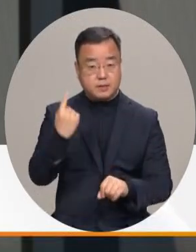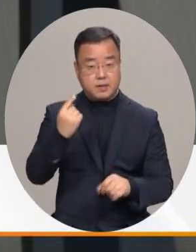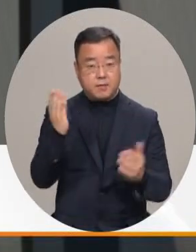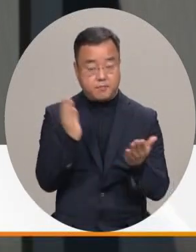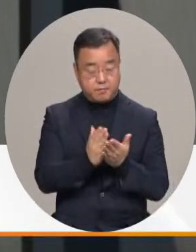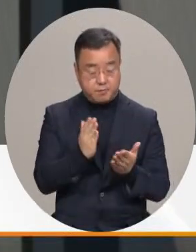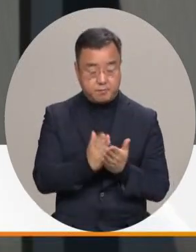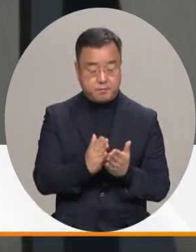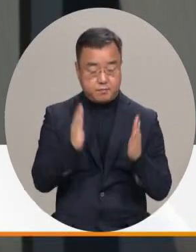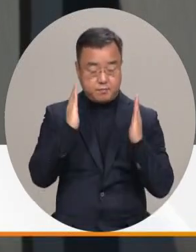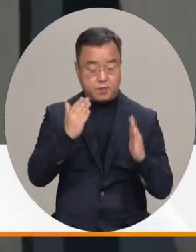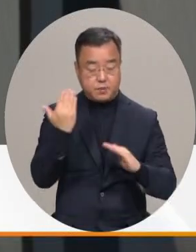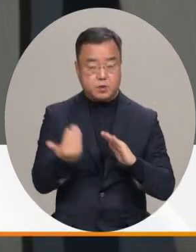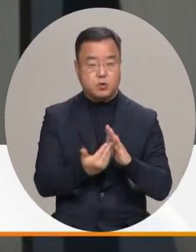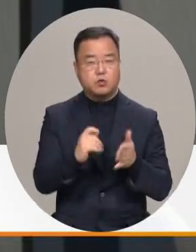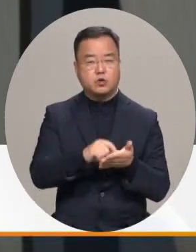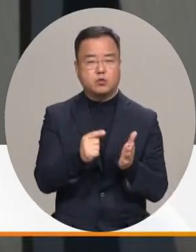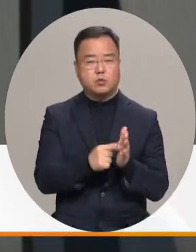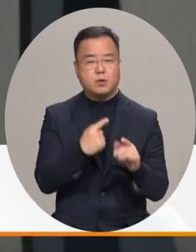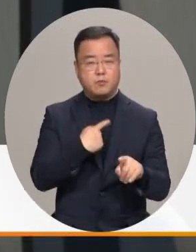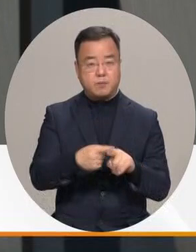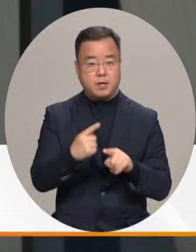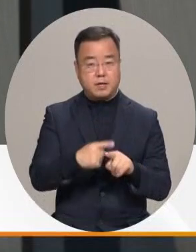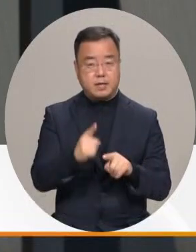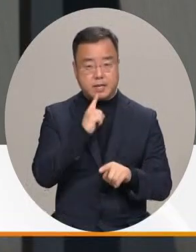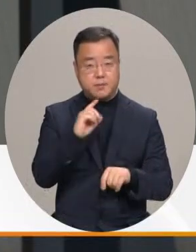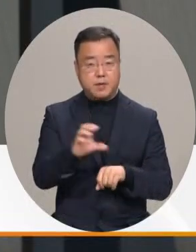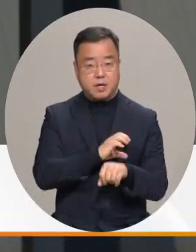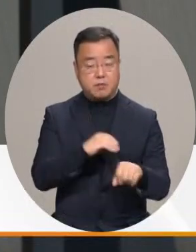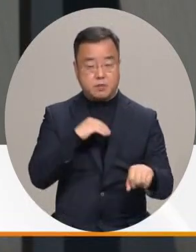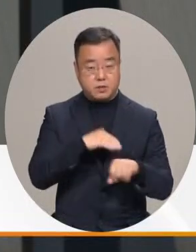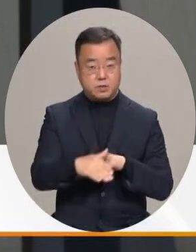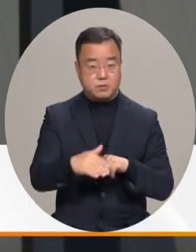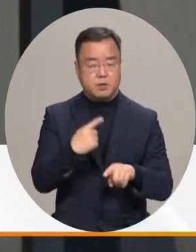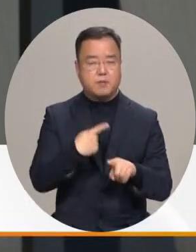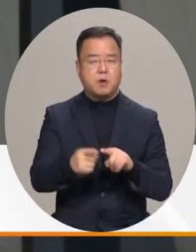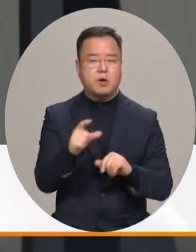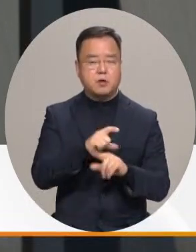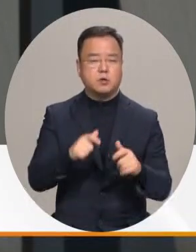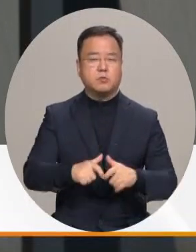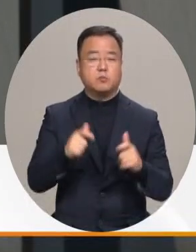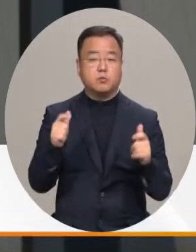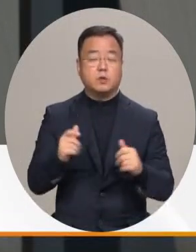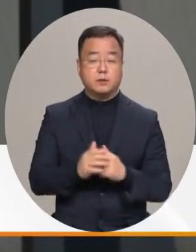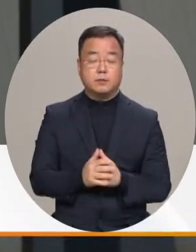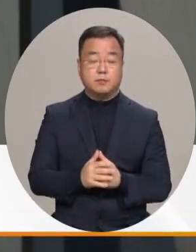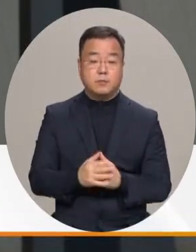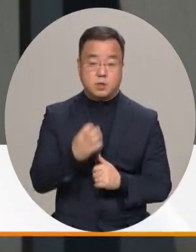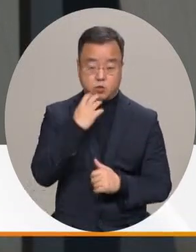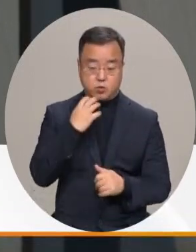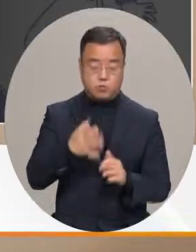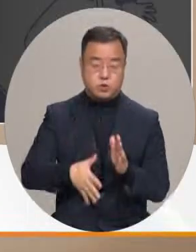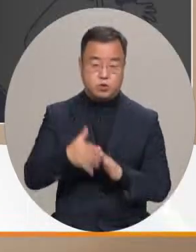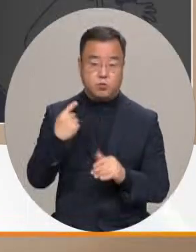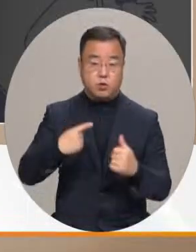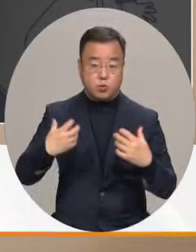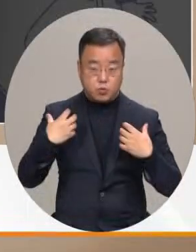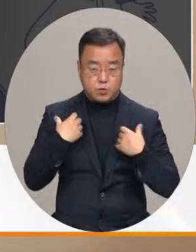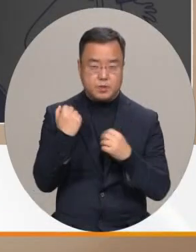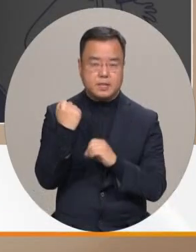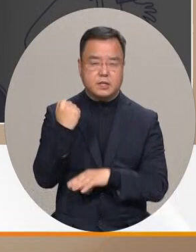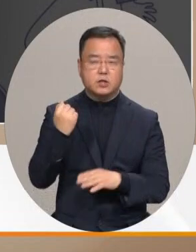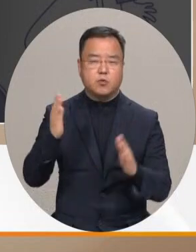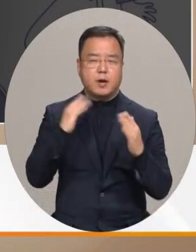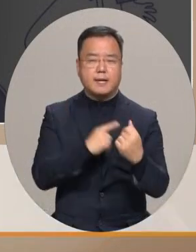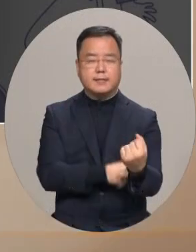성취도 평가라고 해서 컴퓨터 방식으로 치러지는 평가가 추가됐습니다 서울시 교육청은 여기 더해 기초학력